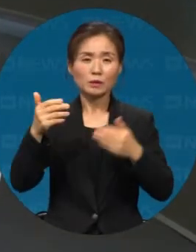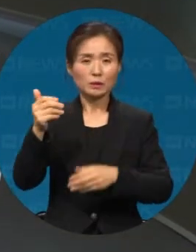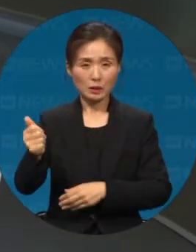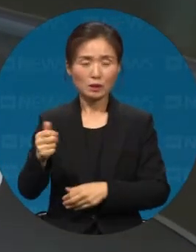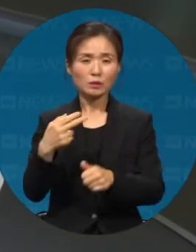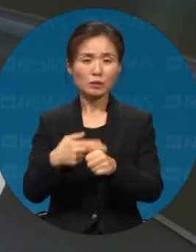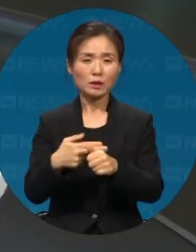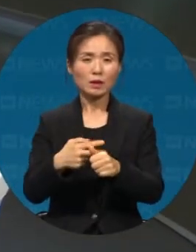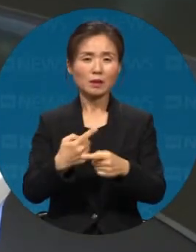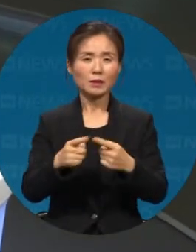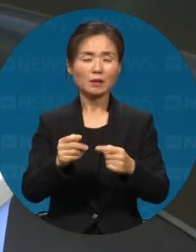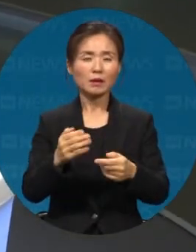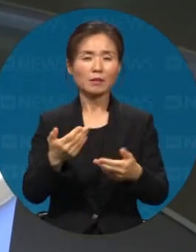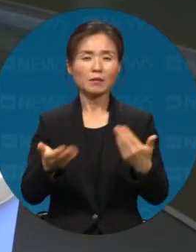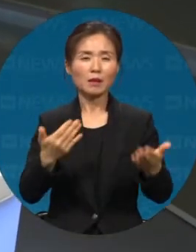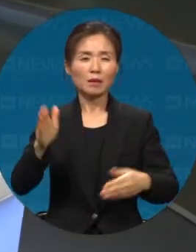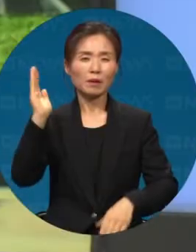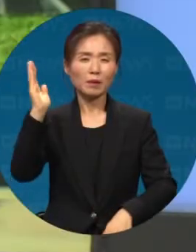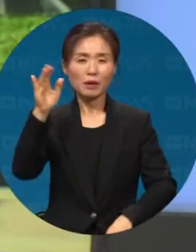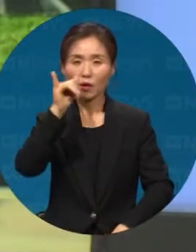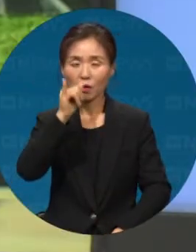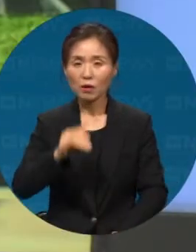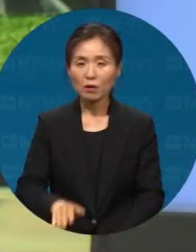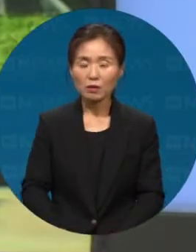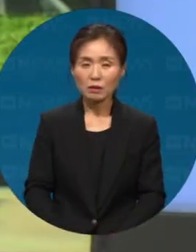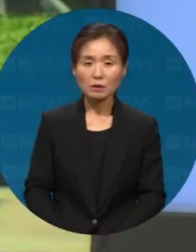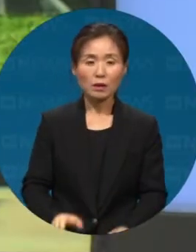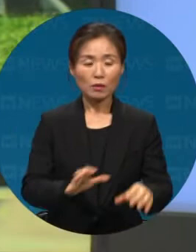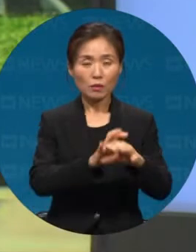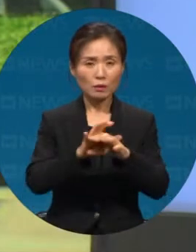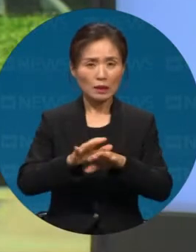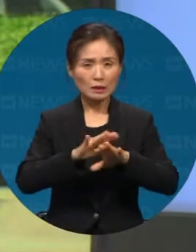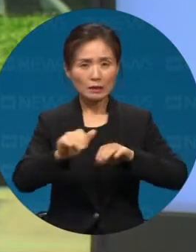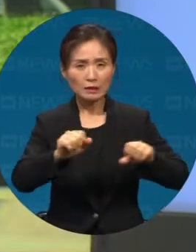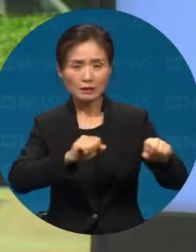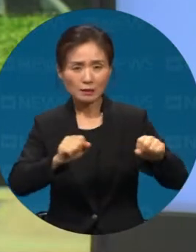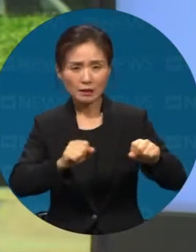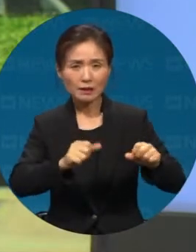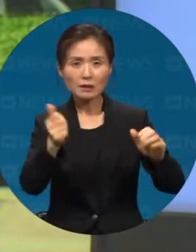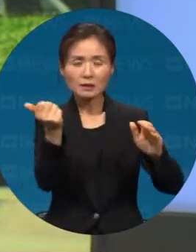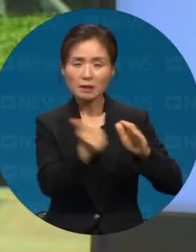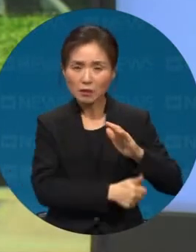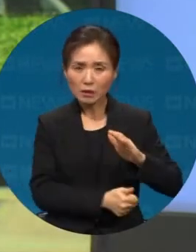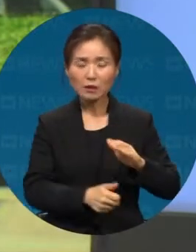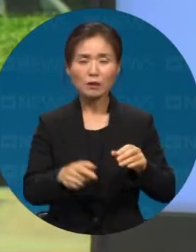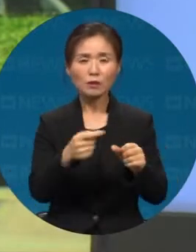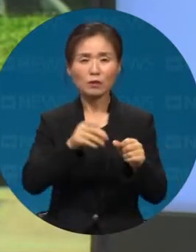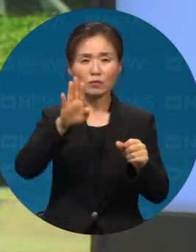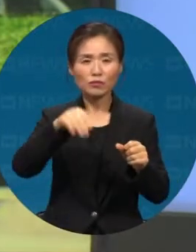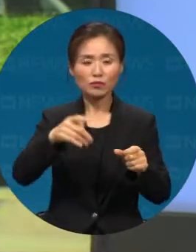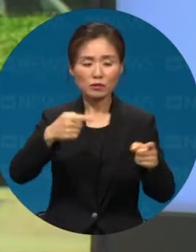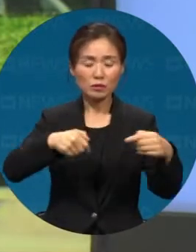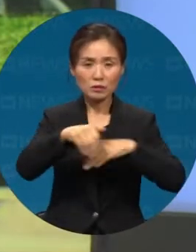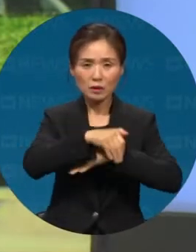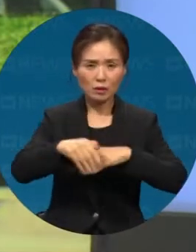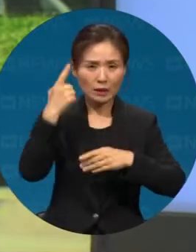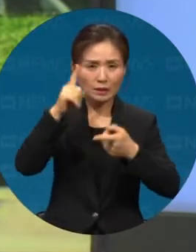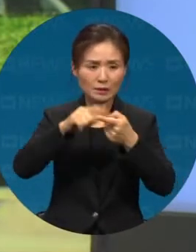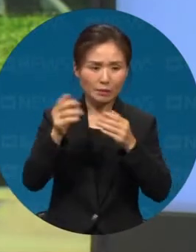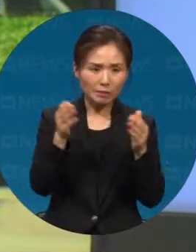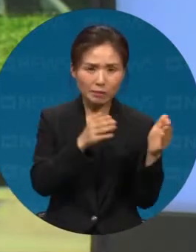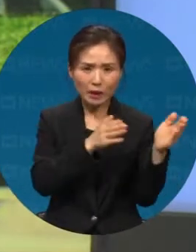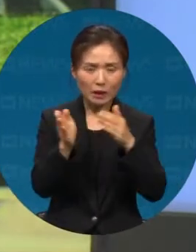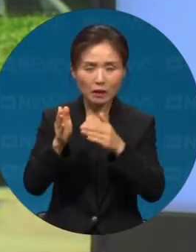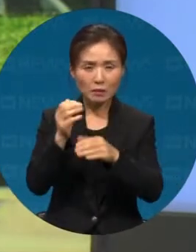먼저 비판을 하고 아 섰습니다 예 이들은 코로나 대응에 실패한 이 교육부 정책에 대한 관심을 다른 곳으로 돌리기 위해서